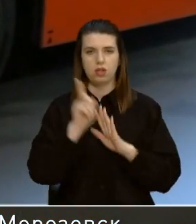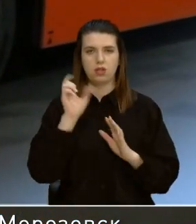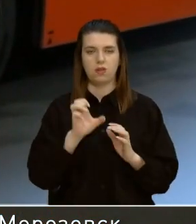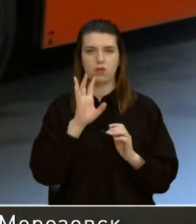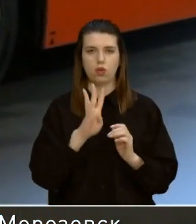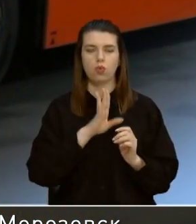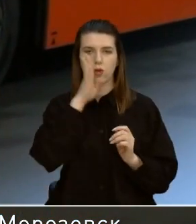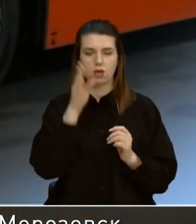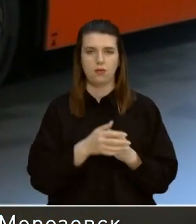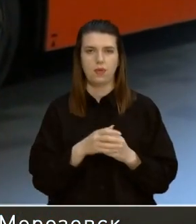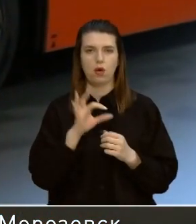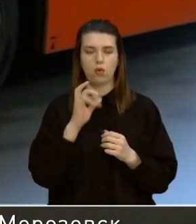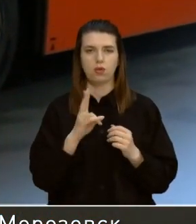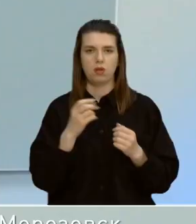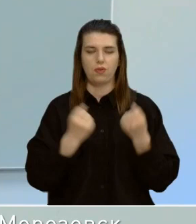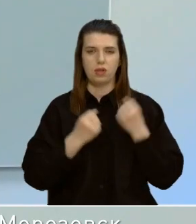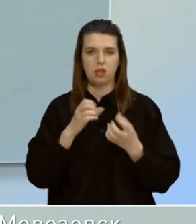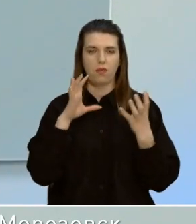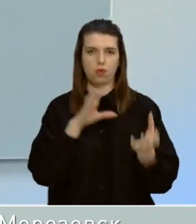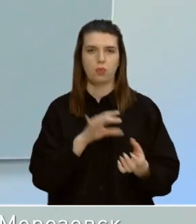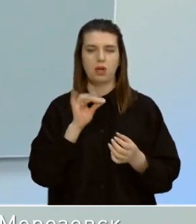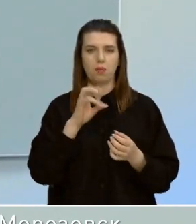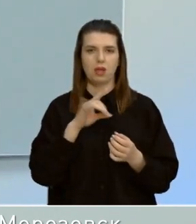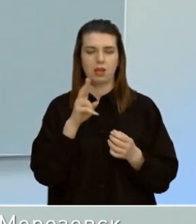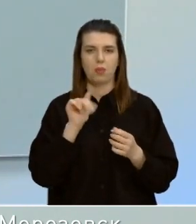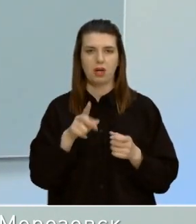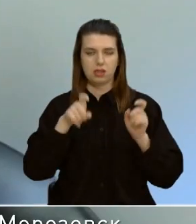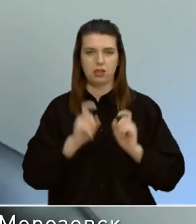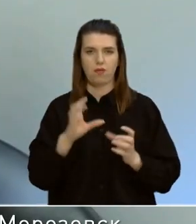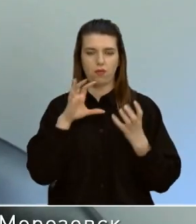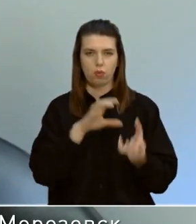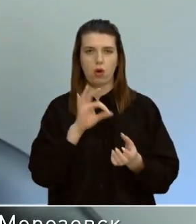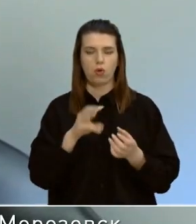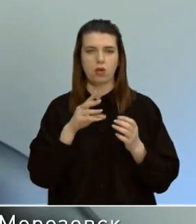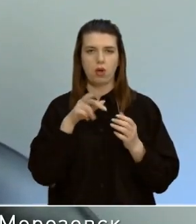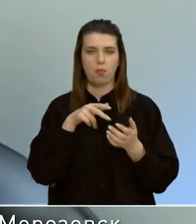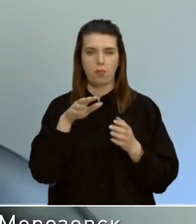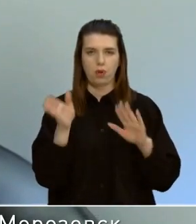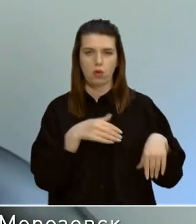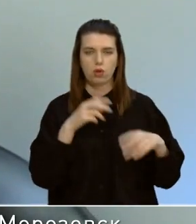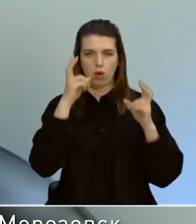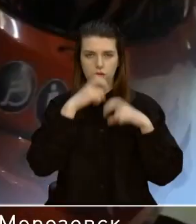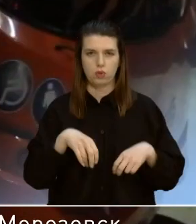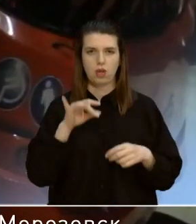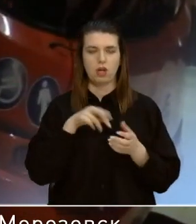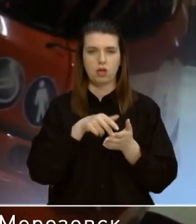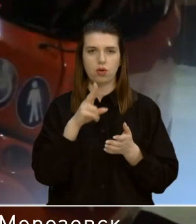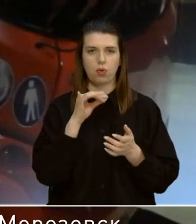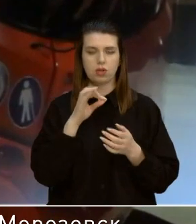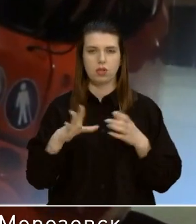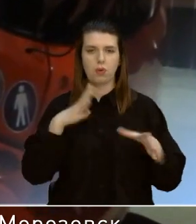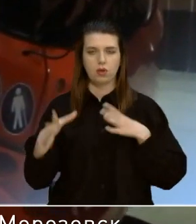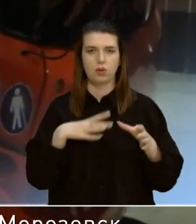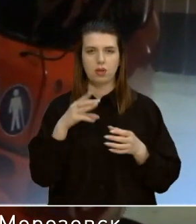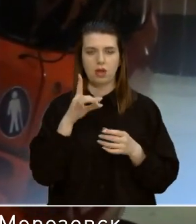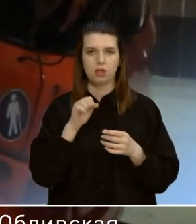начинается в 4 часа утра. Он водитель автобуса, и перед тем, как сесть за руль, мужчина проходит осмотр у доктора. Потом идет процесс